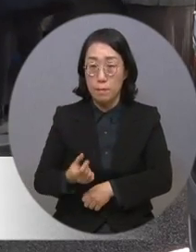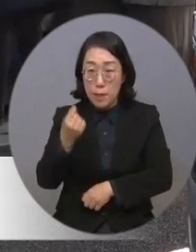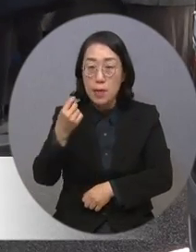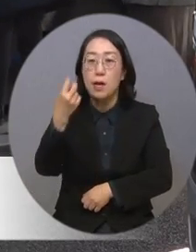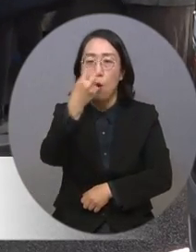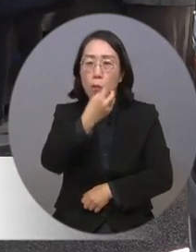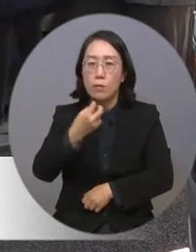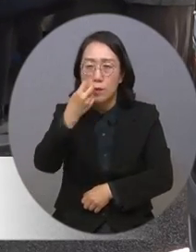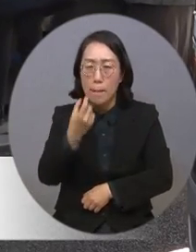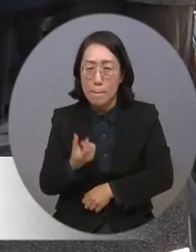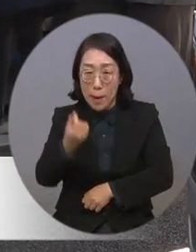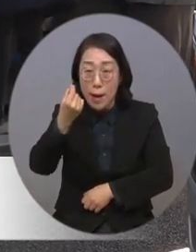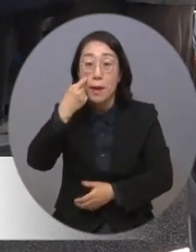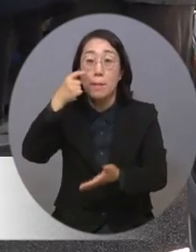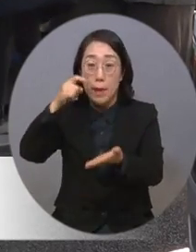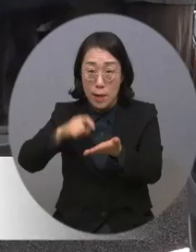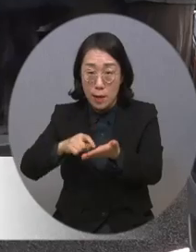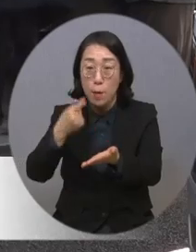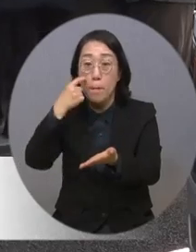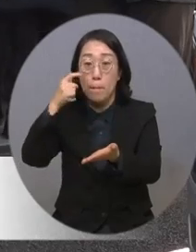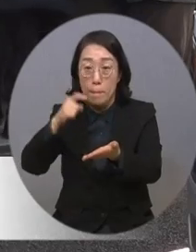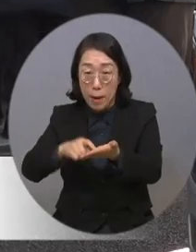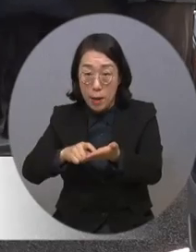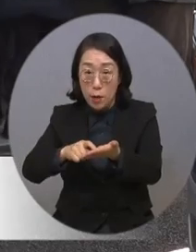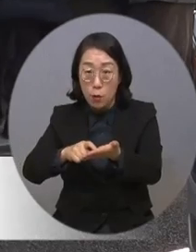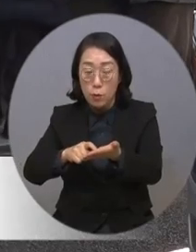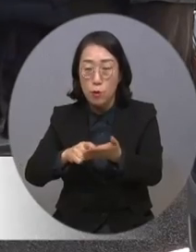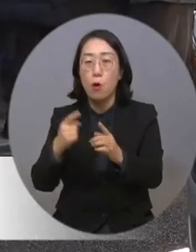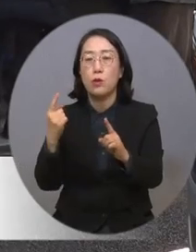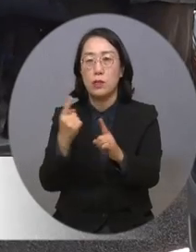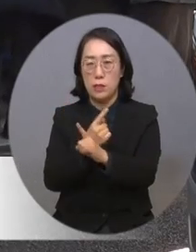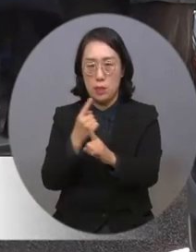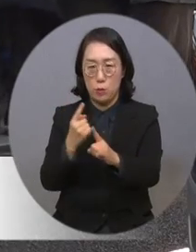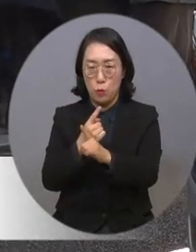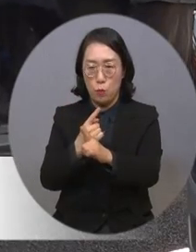솔선수범하셔가지고 질병을 미리미리 확인하고 조기에